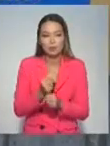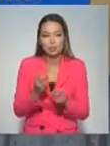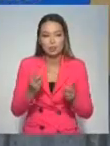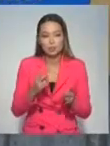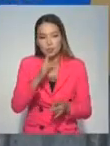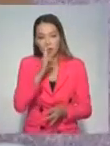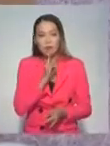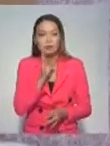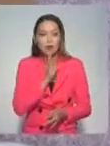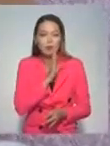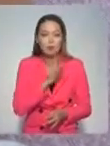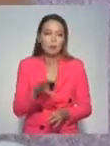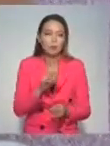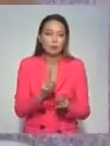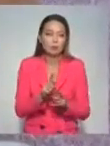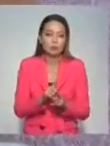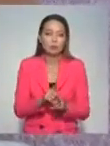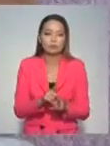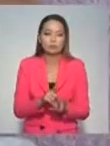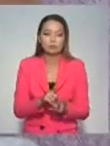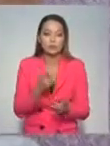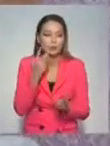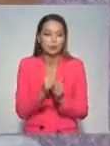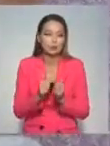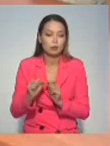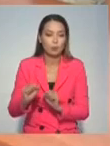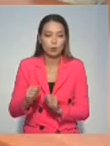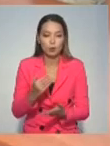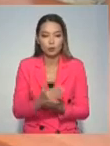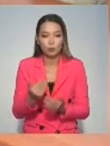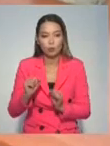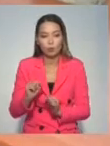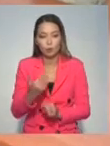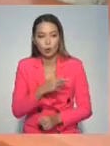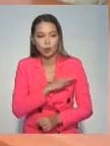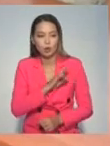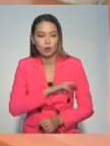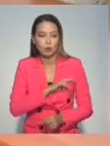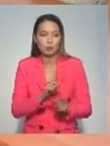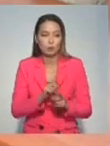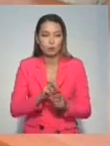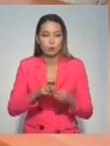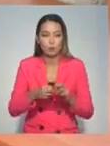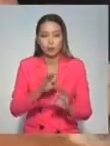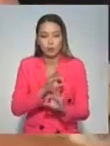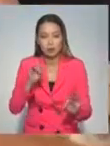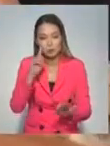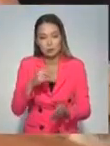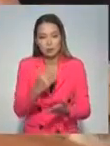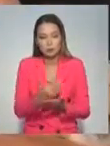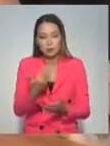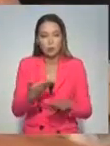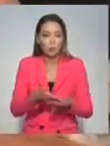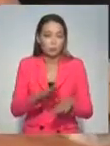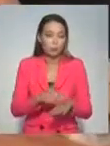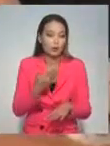қазақстандық әйелдердің мүддесін белсенді түрде қорғап жүр. Құқық қорғау саласында жұмыс істеген оған бұл мәселе жақсы таныс. Сондықтан дағдарыс